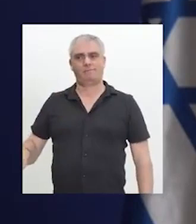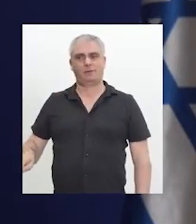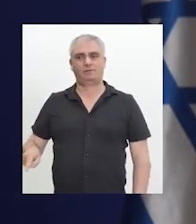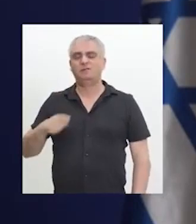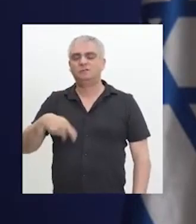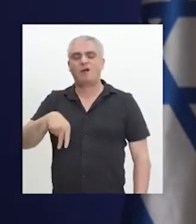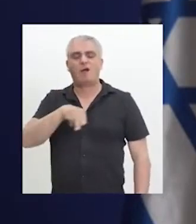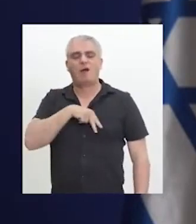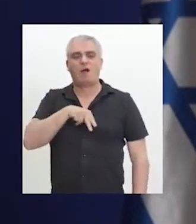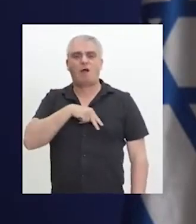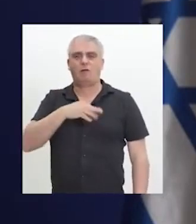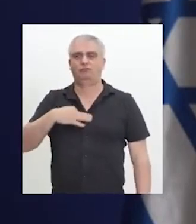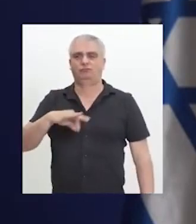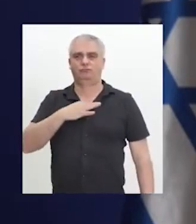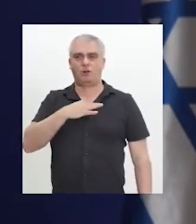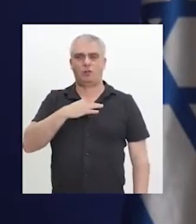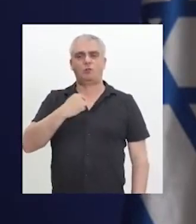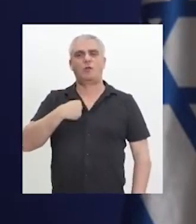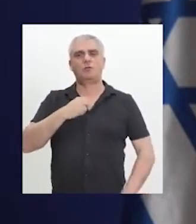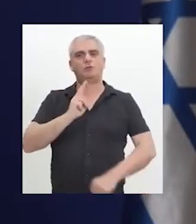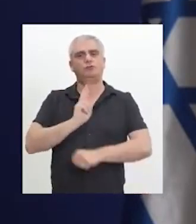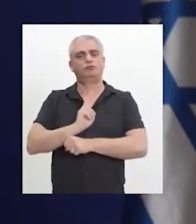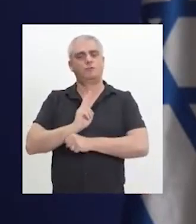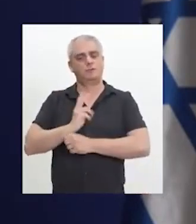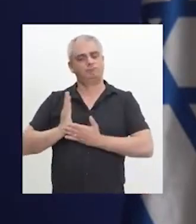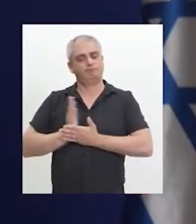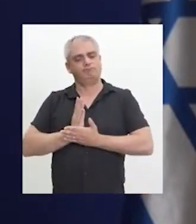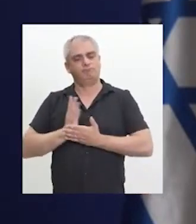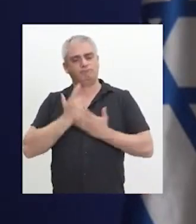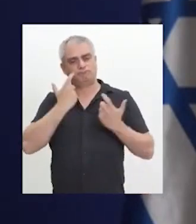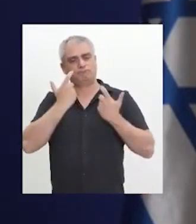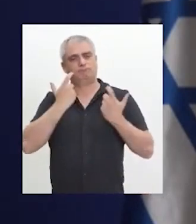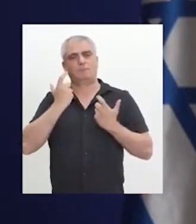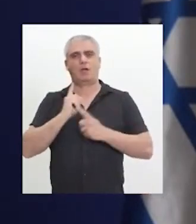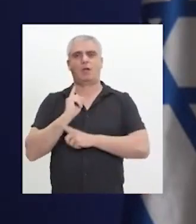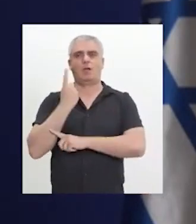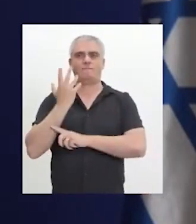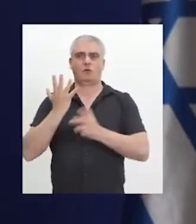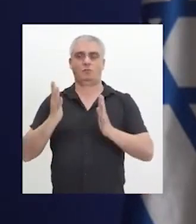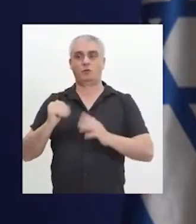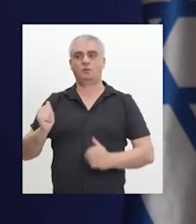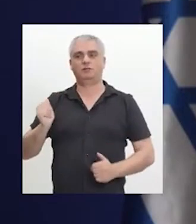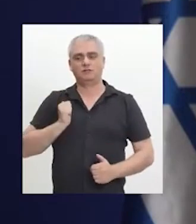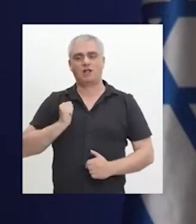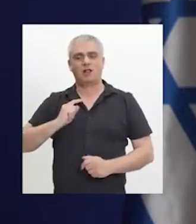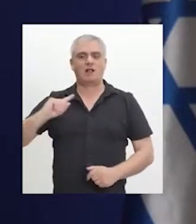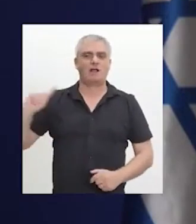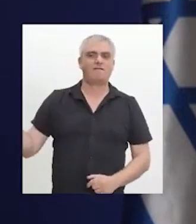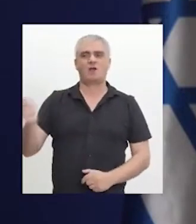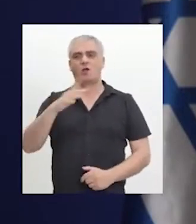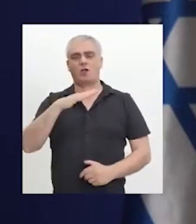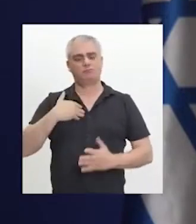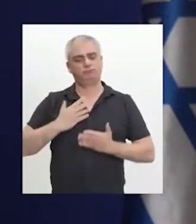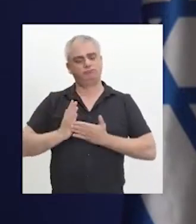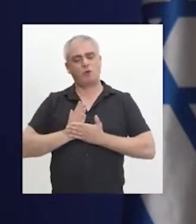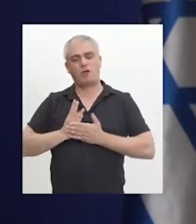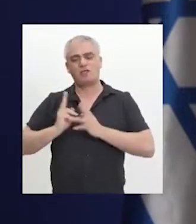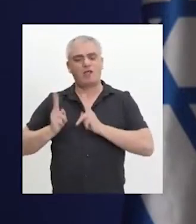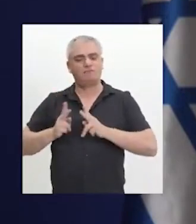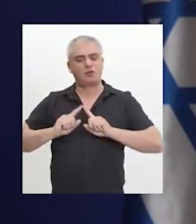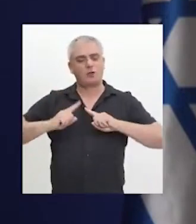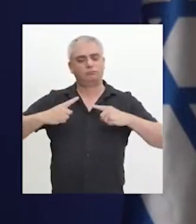זו האחריות שלנו אנחנו שומרים על מוכנות ודריכות גבוהה צהל על כלל מערכיו ארוך לכלל